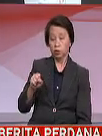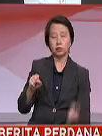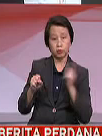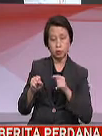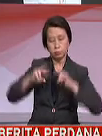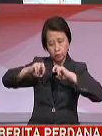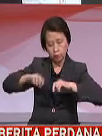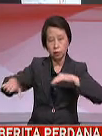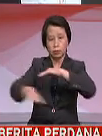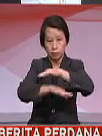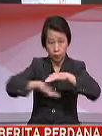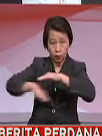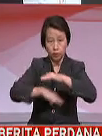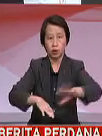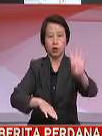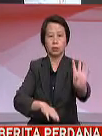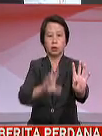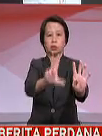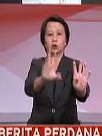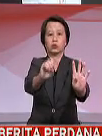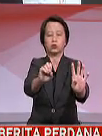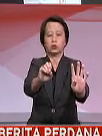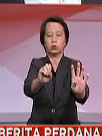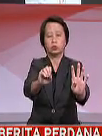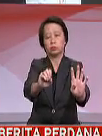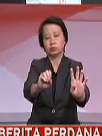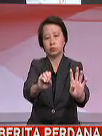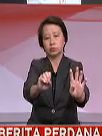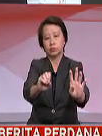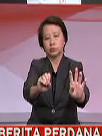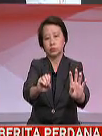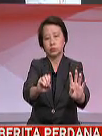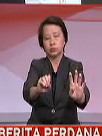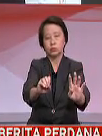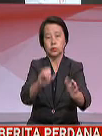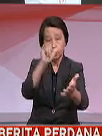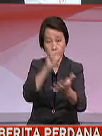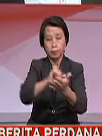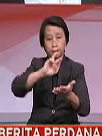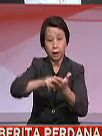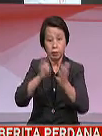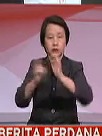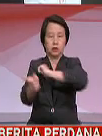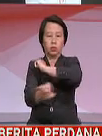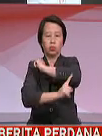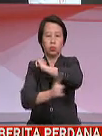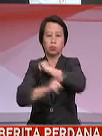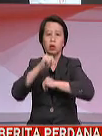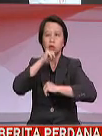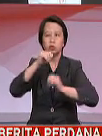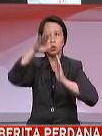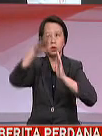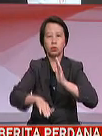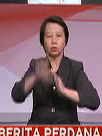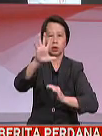bawah Seksyen 430 Kanun Kesiksaan yang mana hukumannya tidak kurang